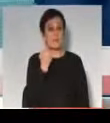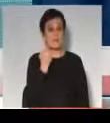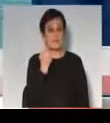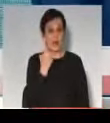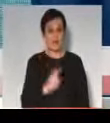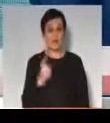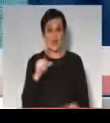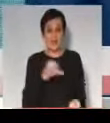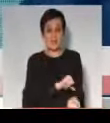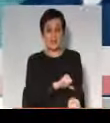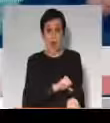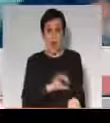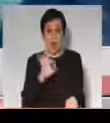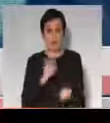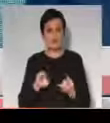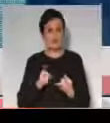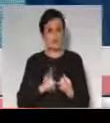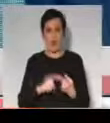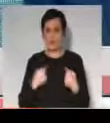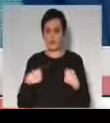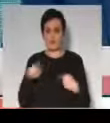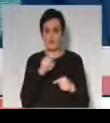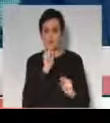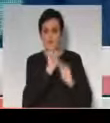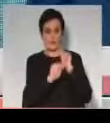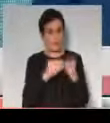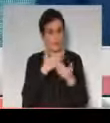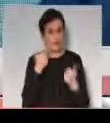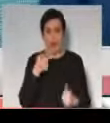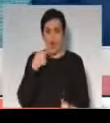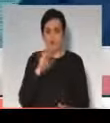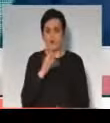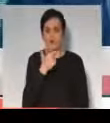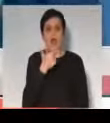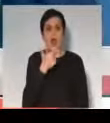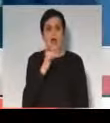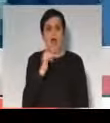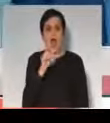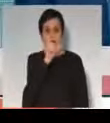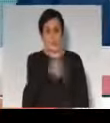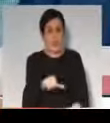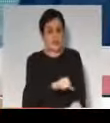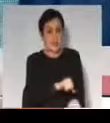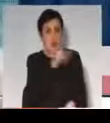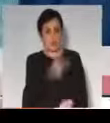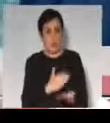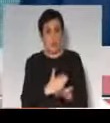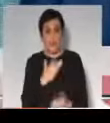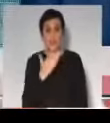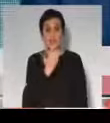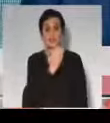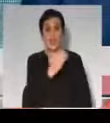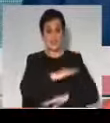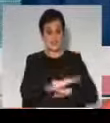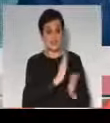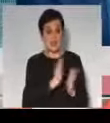ჩავით. ნარკომანობასთან დაკავშირებით მე მგონი არავის არ დაუბრალებია და არავის არ უთქვია ის რომ გიორგი გახარია ნარკომანია. რაც შეეხება გიორგი შენ საქციელს,